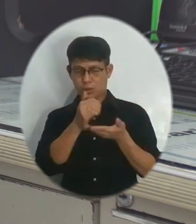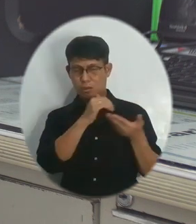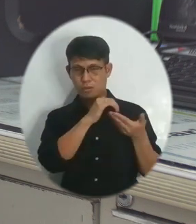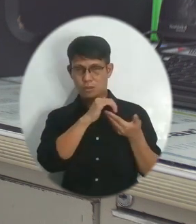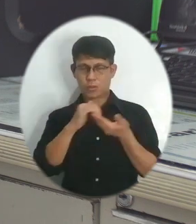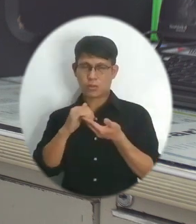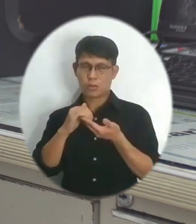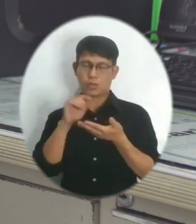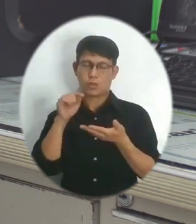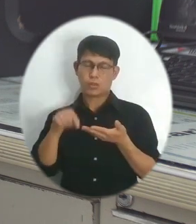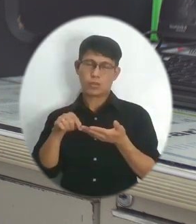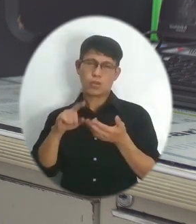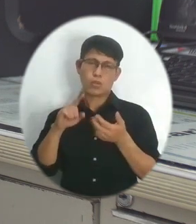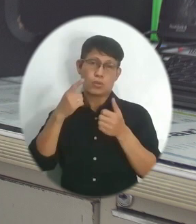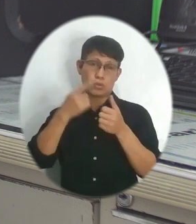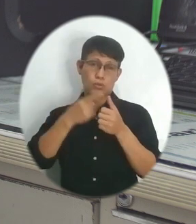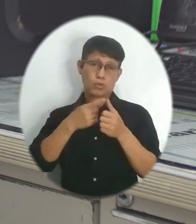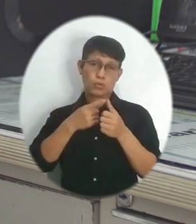So, yung una po,